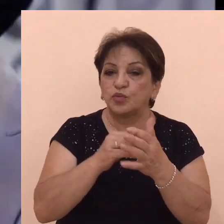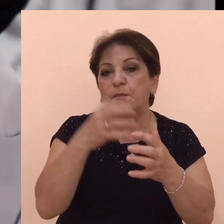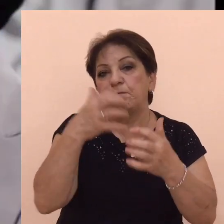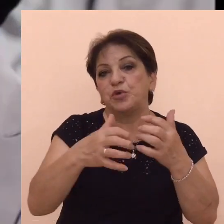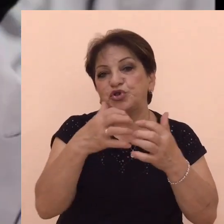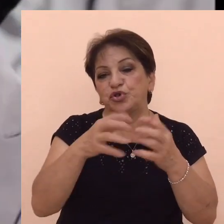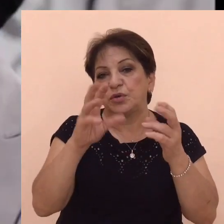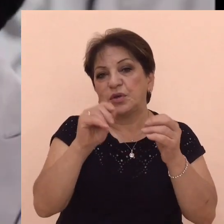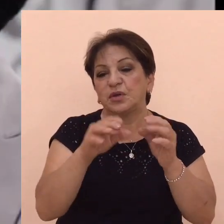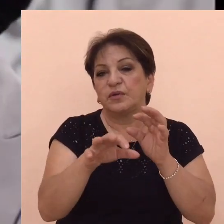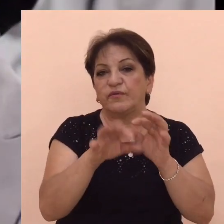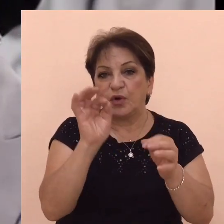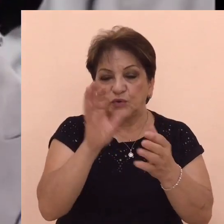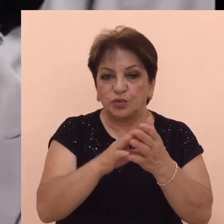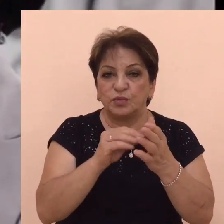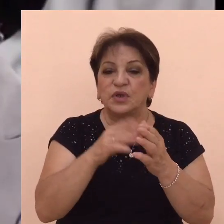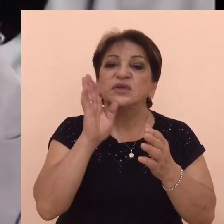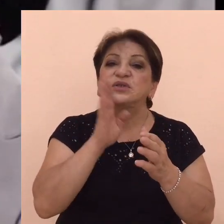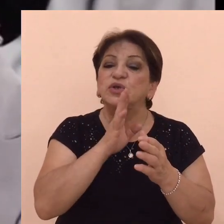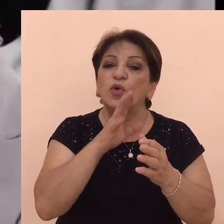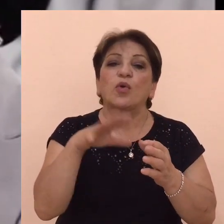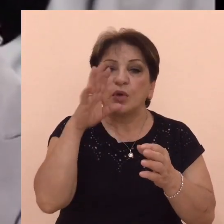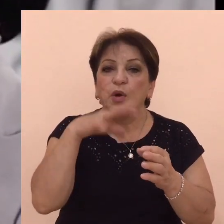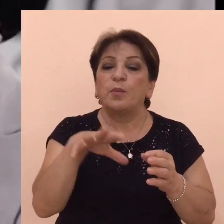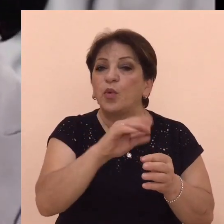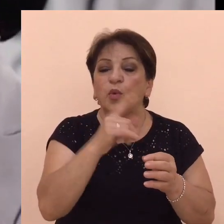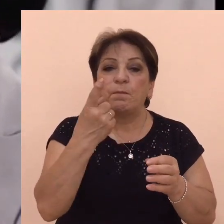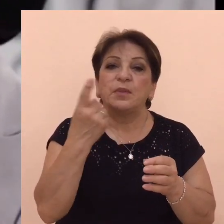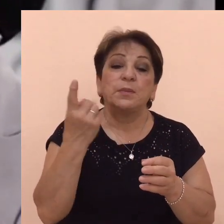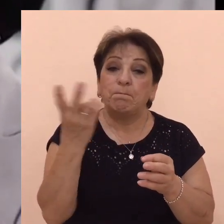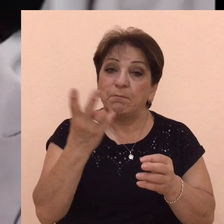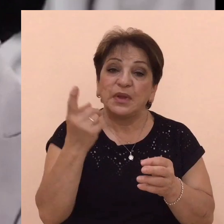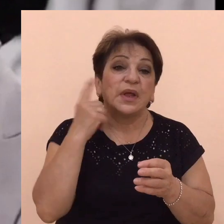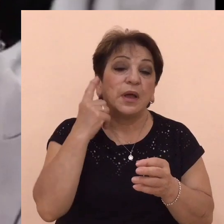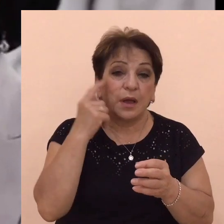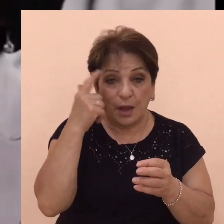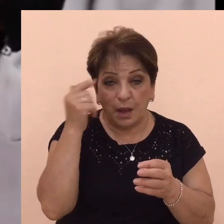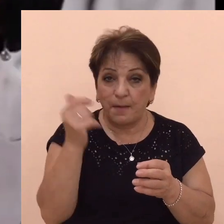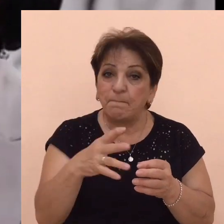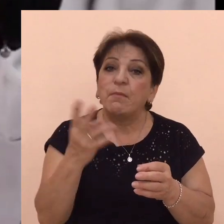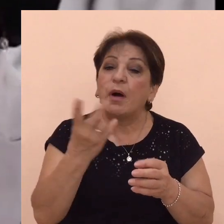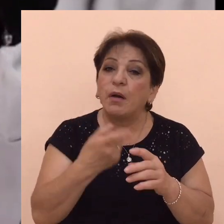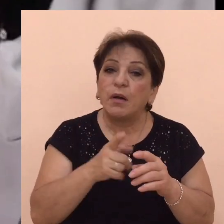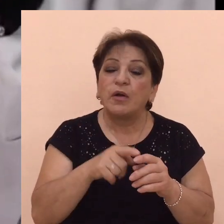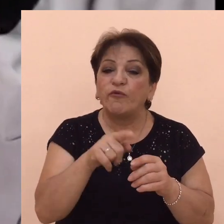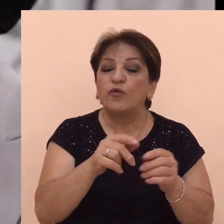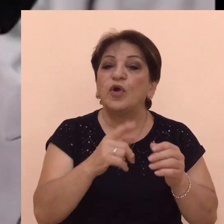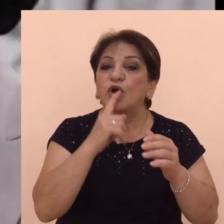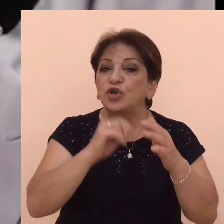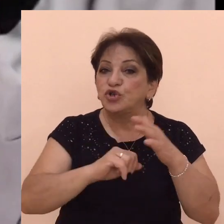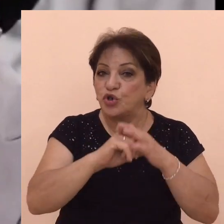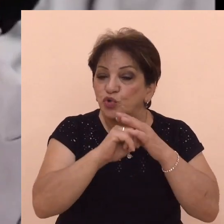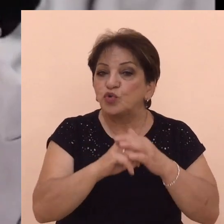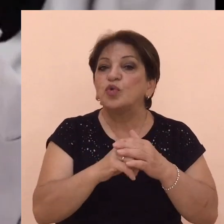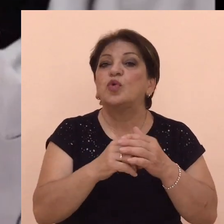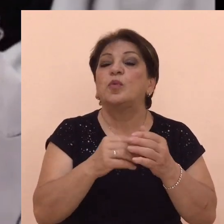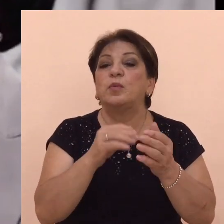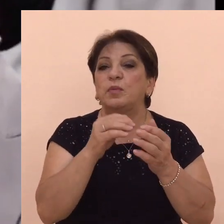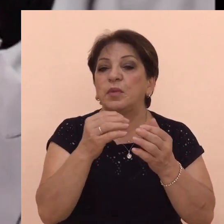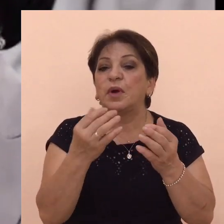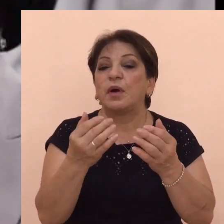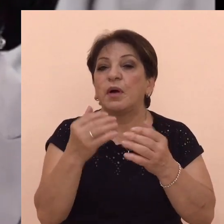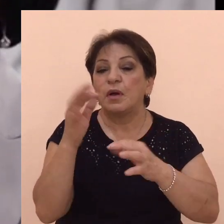թվաբանականը։ Ընդհանրապես ծնողները պետք է իմանալ, որ երեխաների ճնշման տվյալները տարբերվում են մեծահասակների տվյալներից և